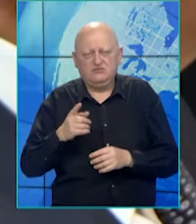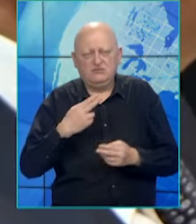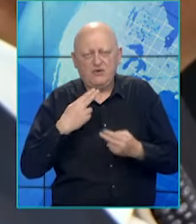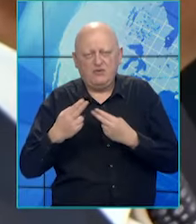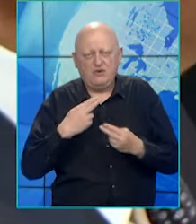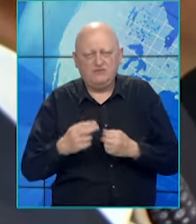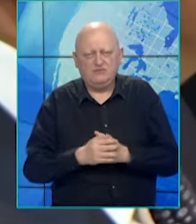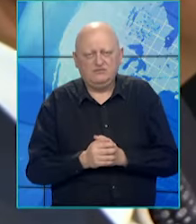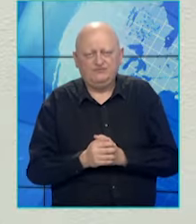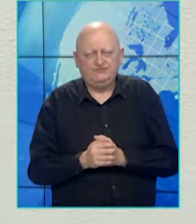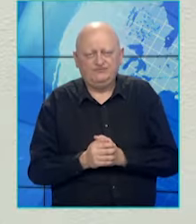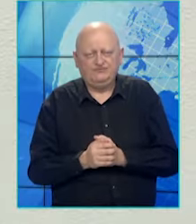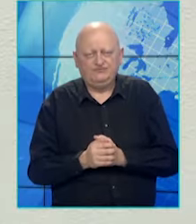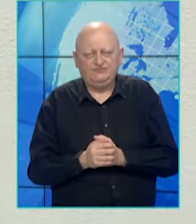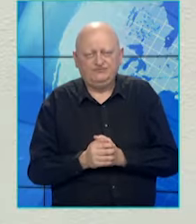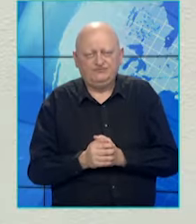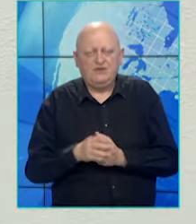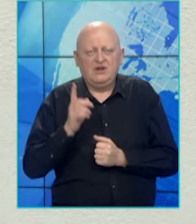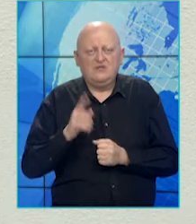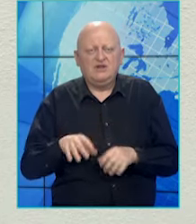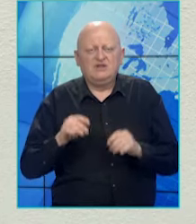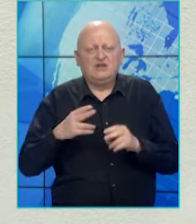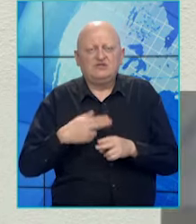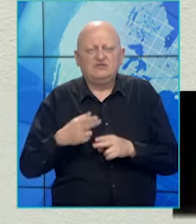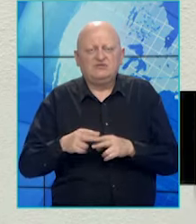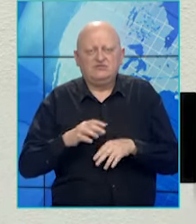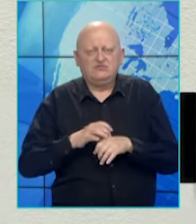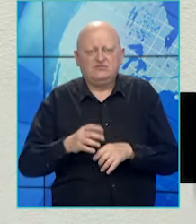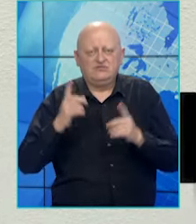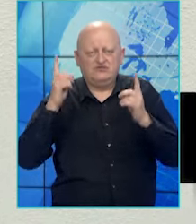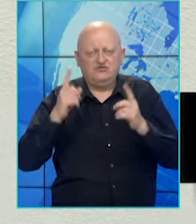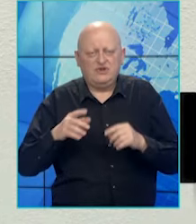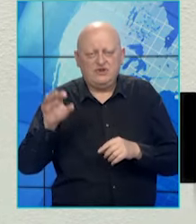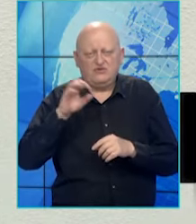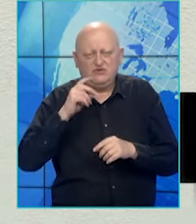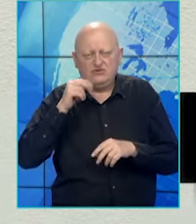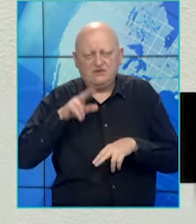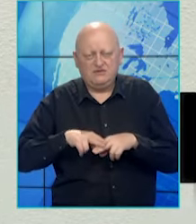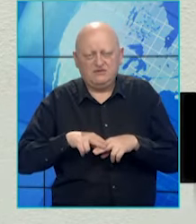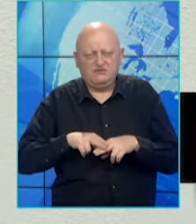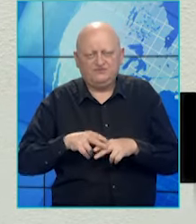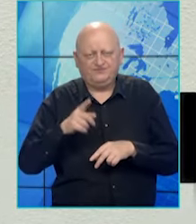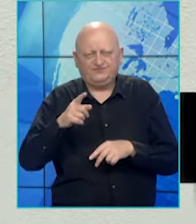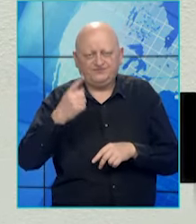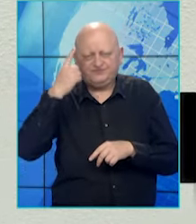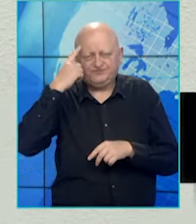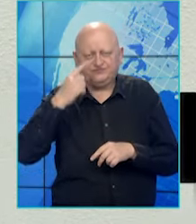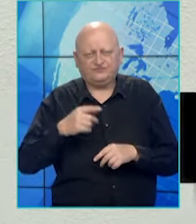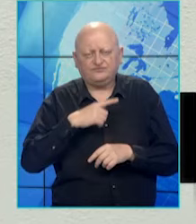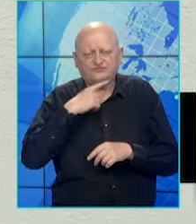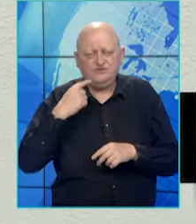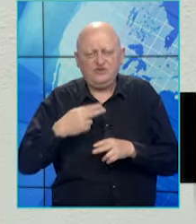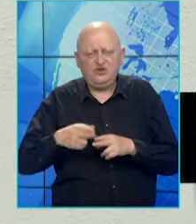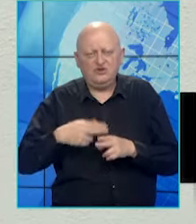u pregovorima. Mora se naći rješenje za provedbu presuda Evropskog suda za ljudska prava. Vi ćete se sjetiti da je bilo